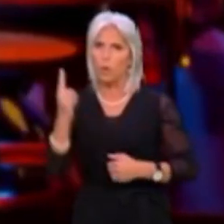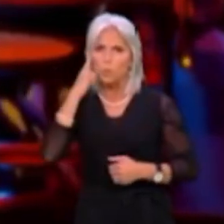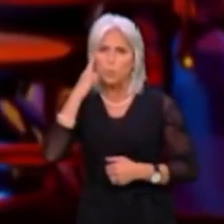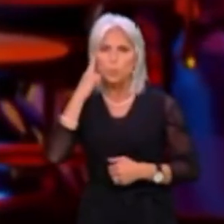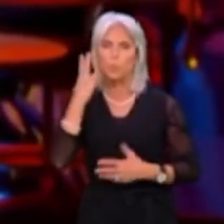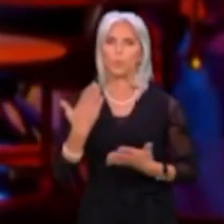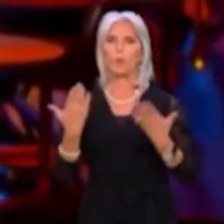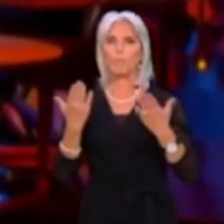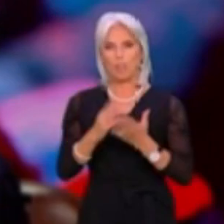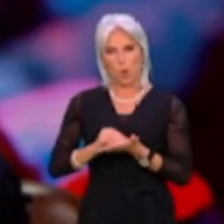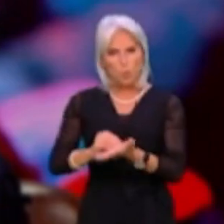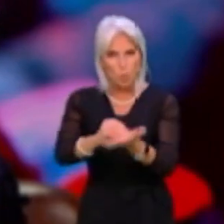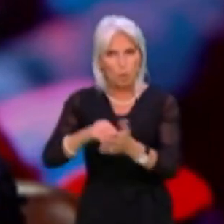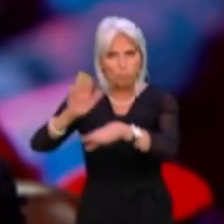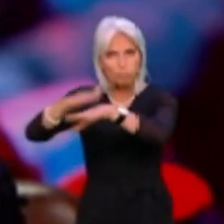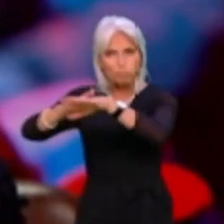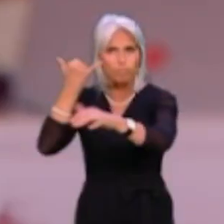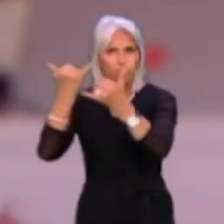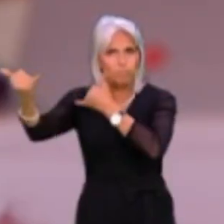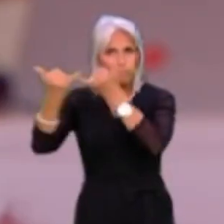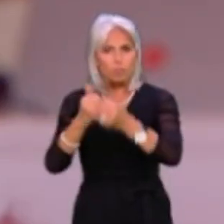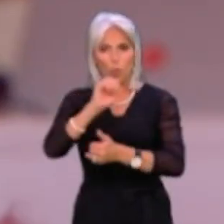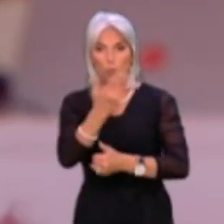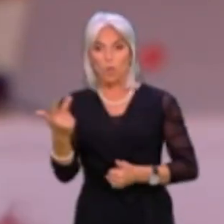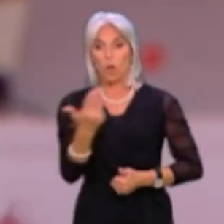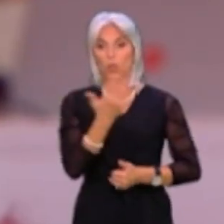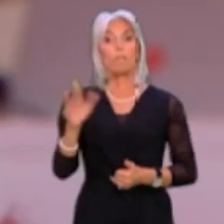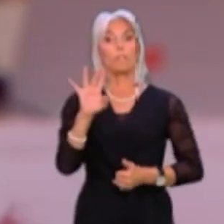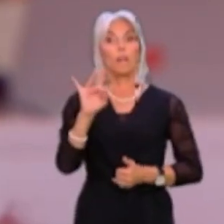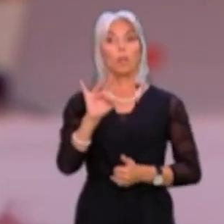moment de faire un don, c'est le moment d'appeler le call center au 0800 9 48 81.